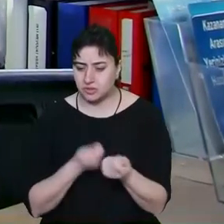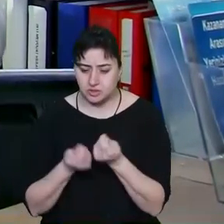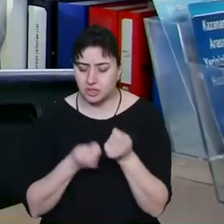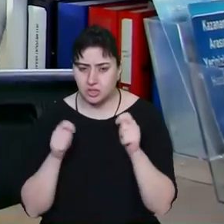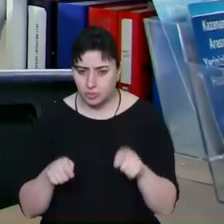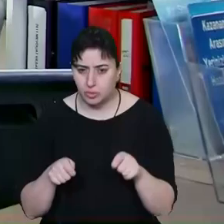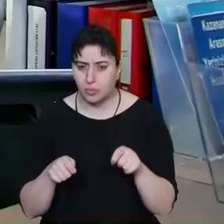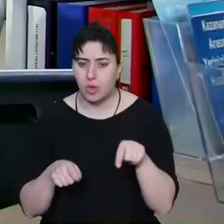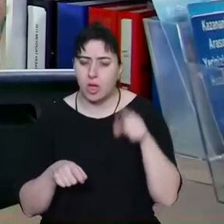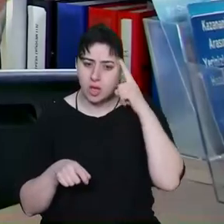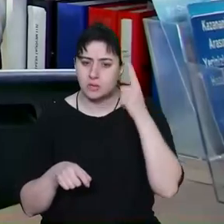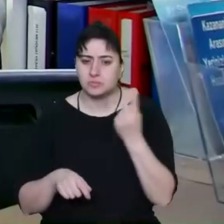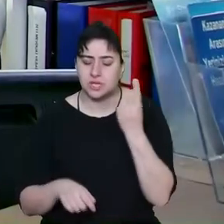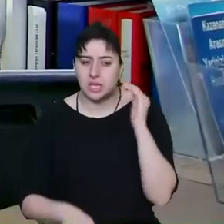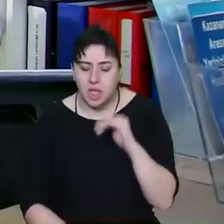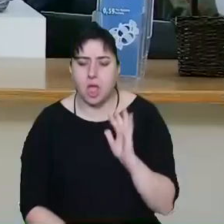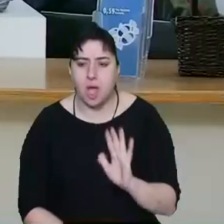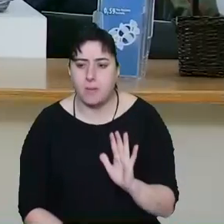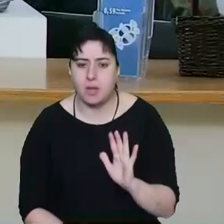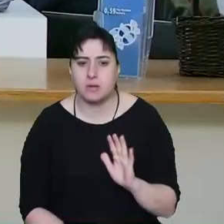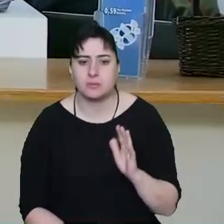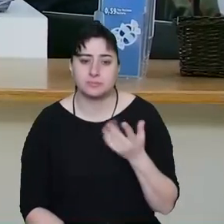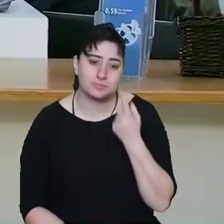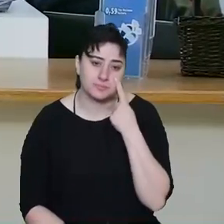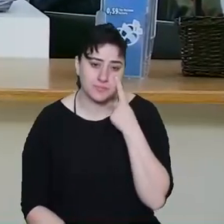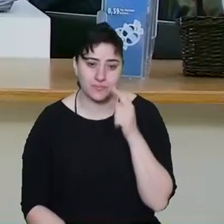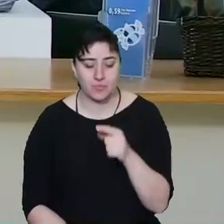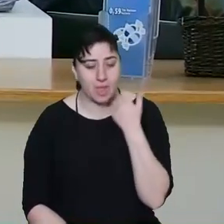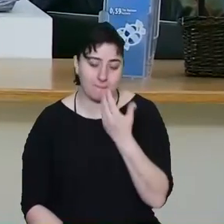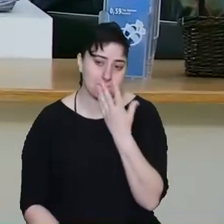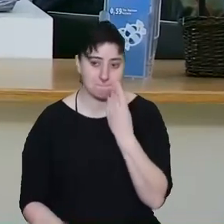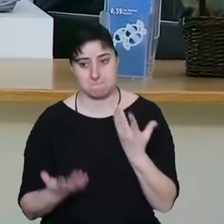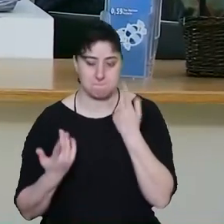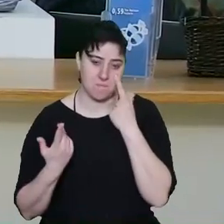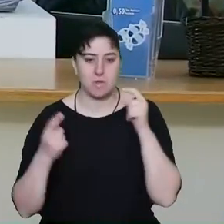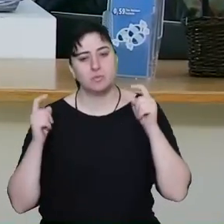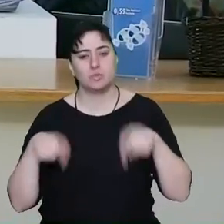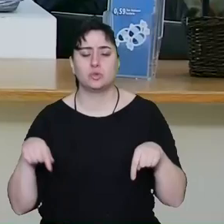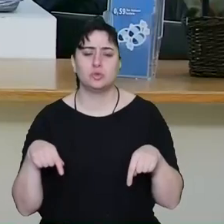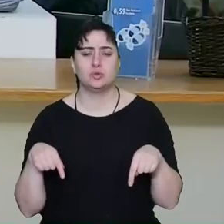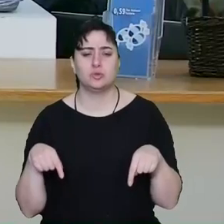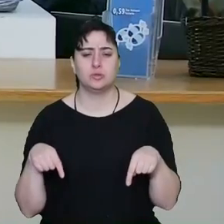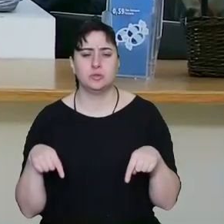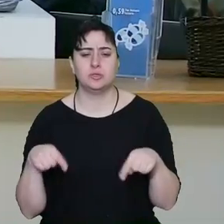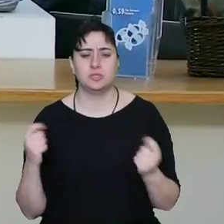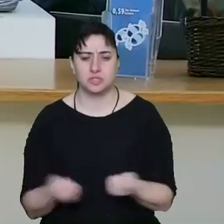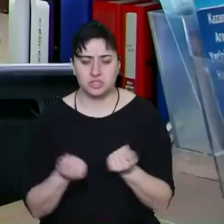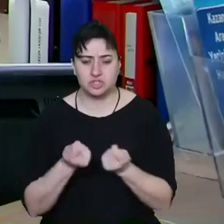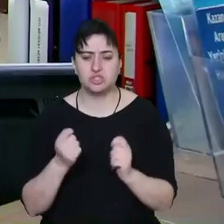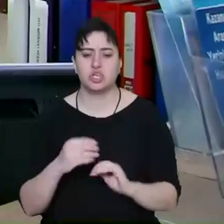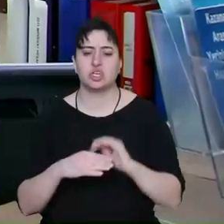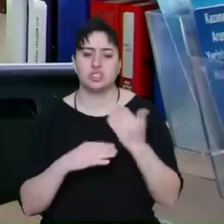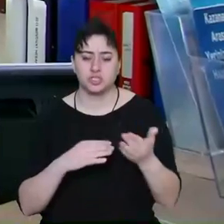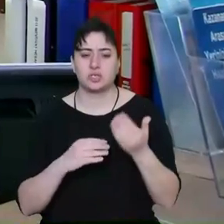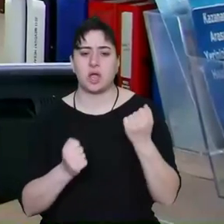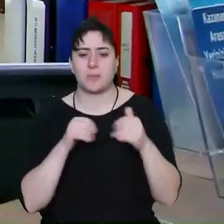yapıyordu müşterinin. O an aklıma bir şey geldi ama bakalım hani şu yalan nasıl? Mesela atıyorum bugün iş çıkışı